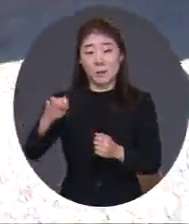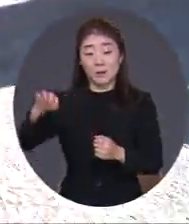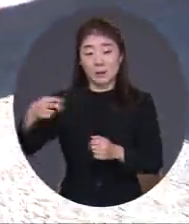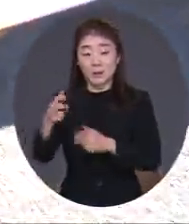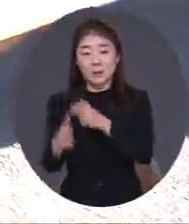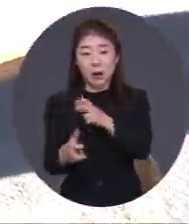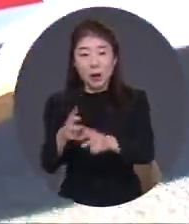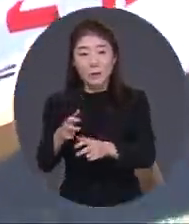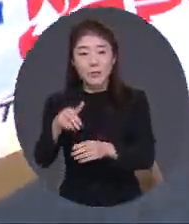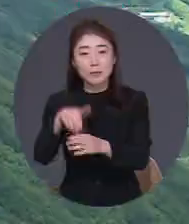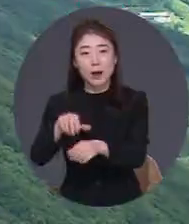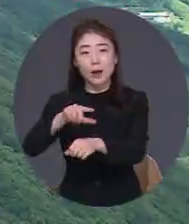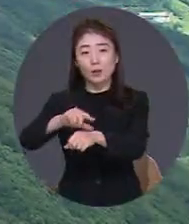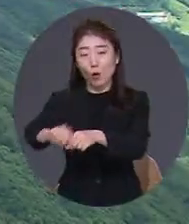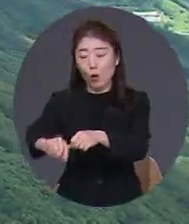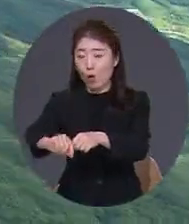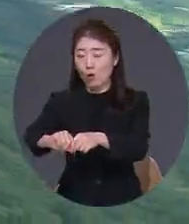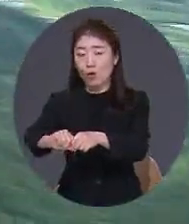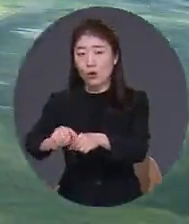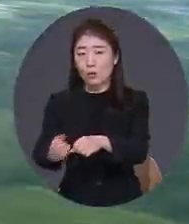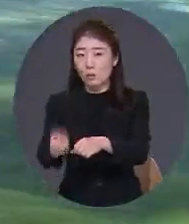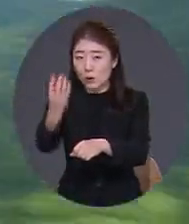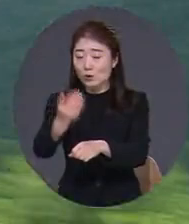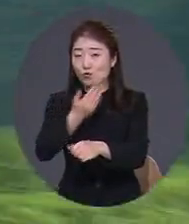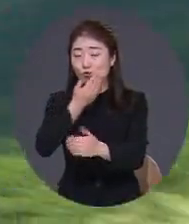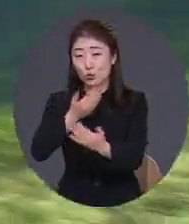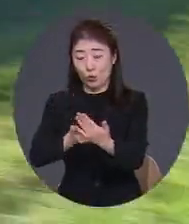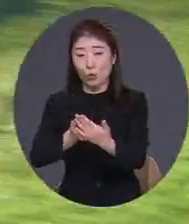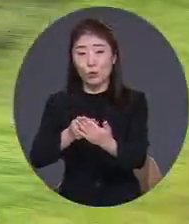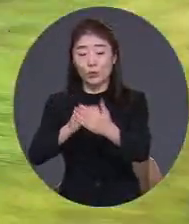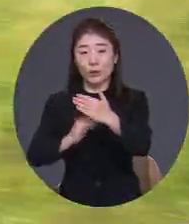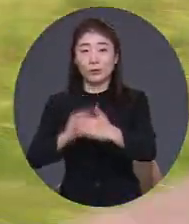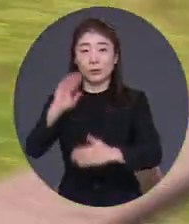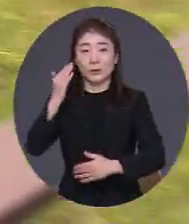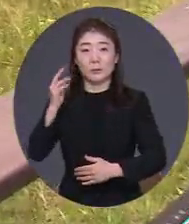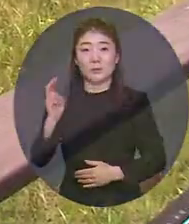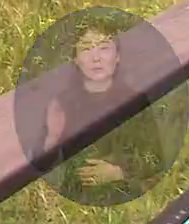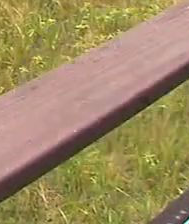선거에 쟁점이 될 가능성도 높아지고 있습니다. MBC 뉴스 이종서입니다.